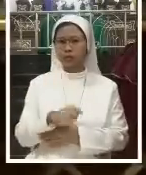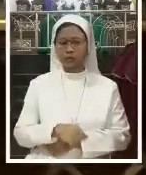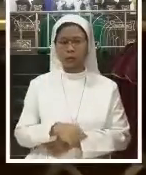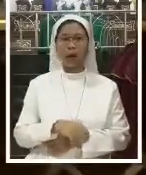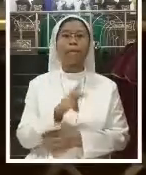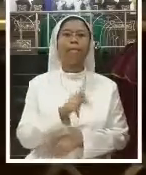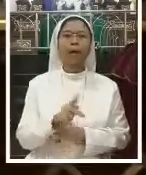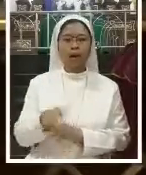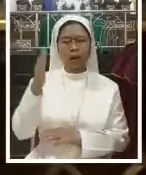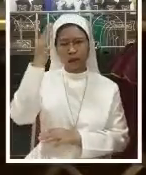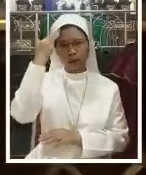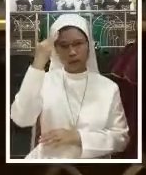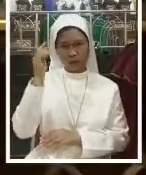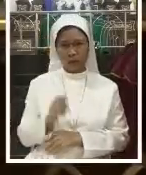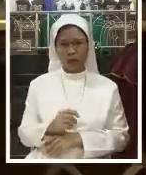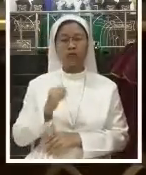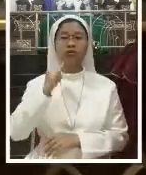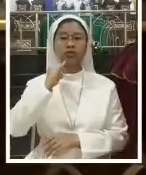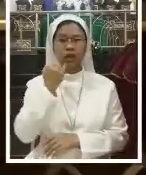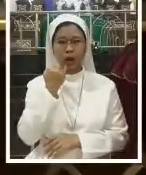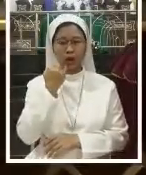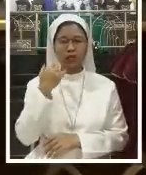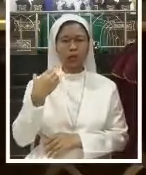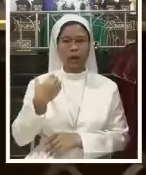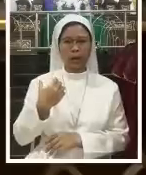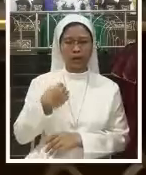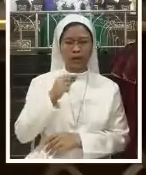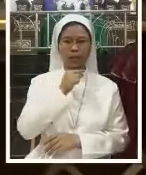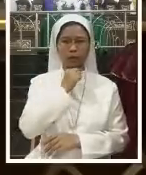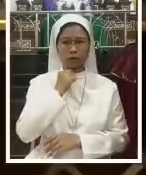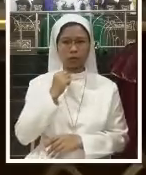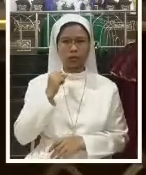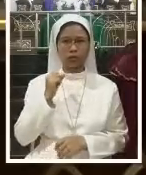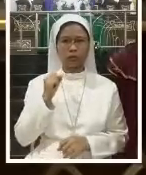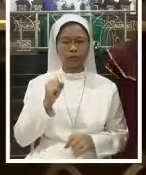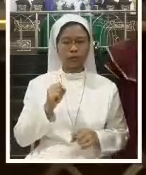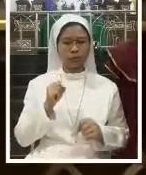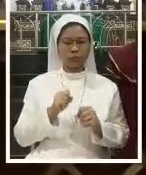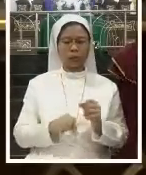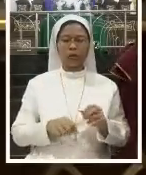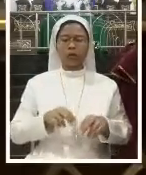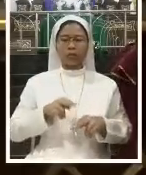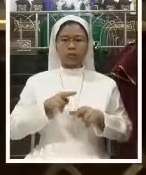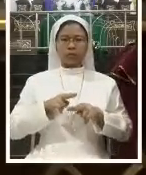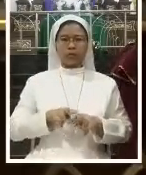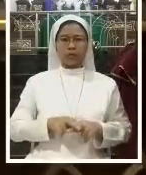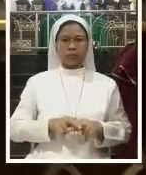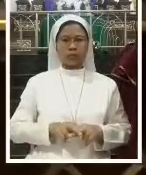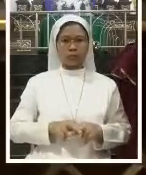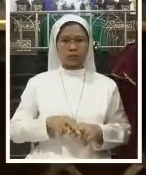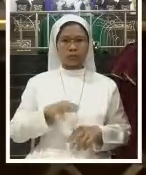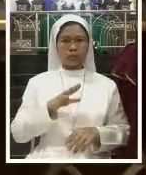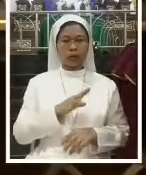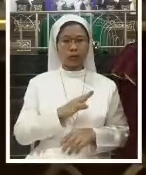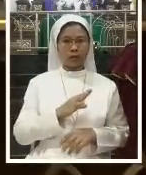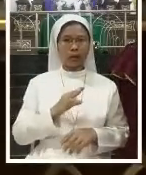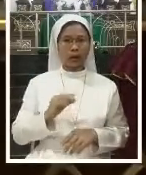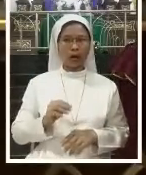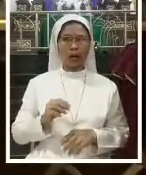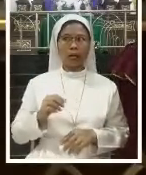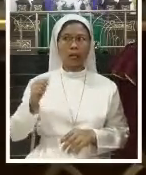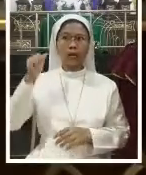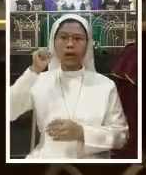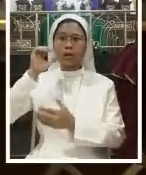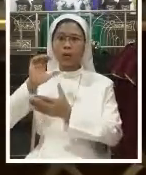sa pagkaorisya ipinaubaya? Mantang nagtutukaw sa tribunal, nagpatugon sa iyaan sa iyang agom